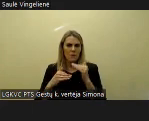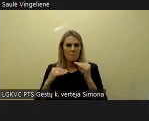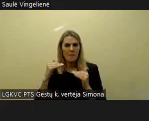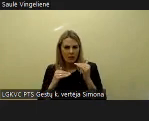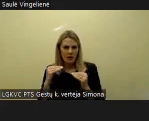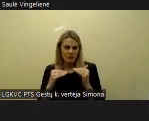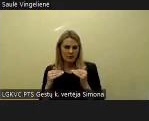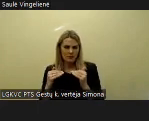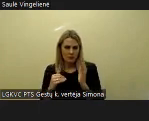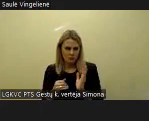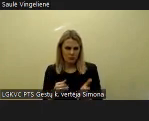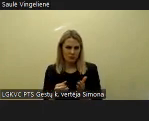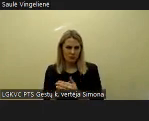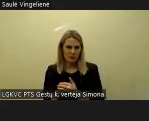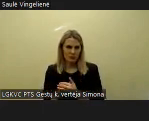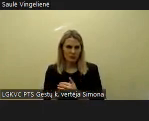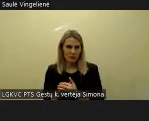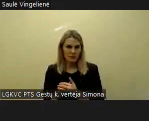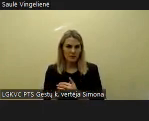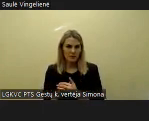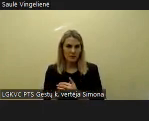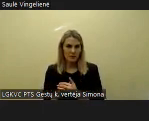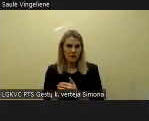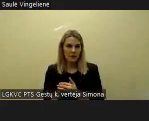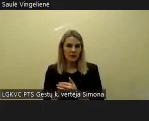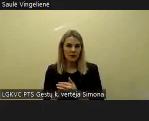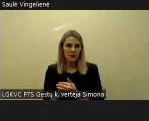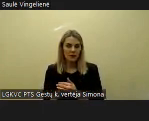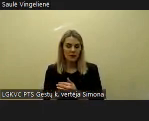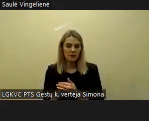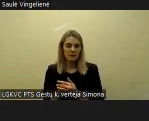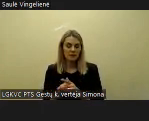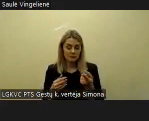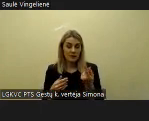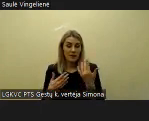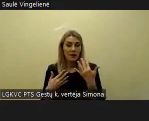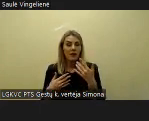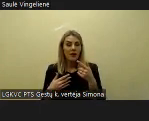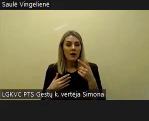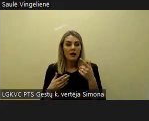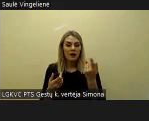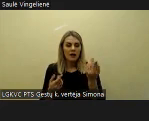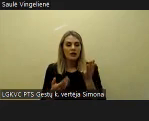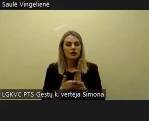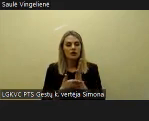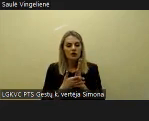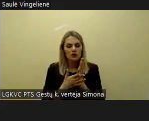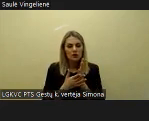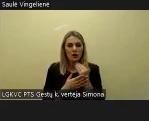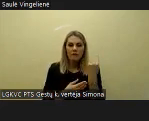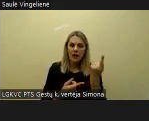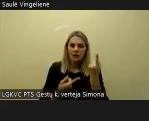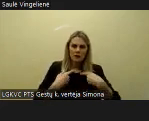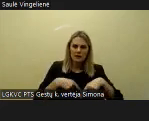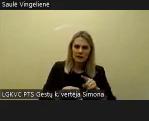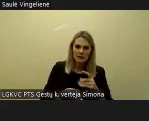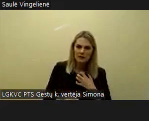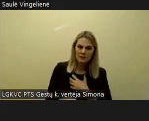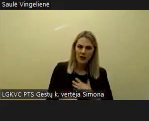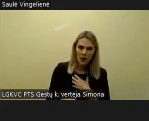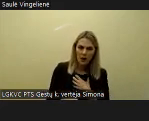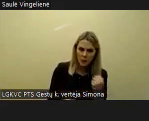balansas reiškia, kad mes traktuojame vienas mokymasi svarbesnės negu kitas ir